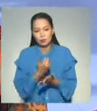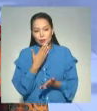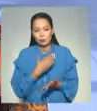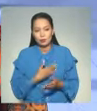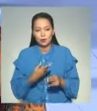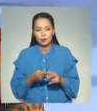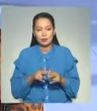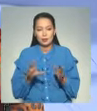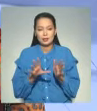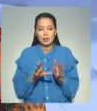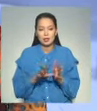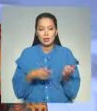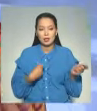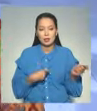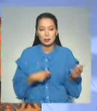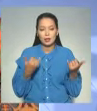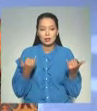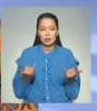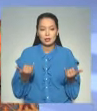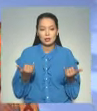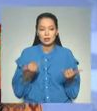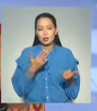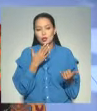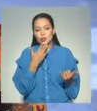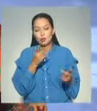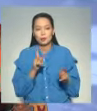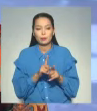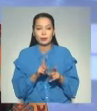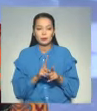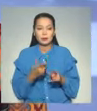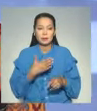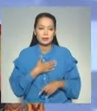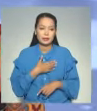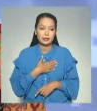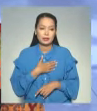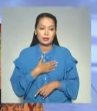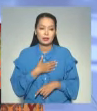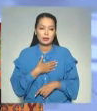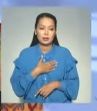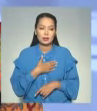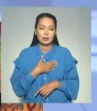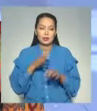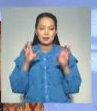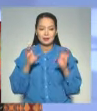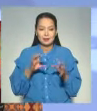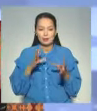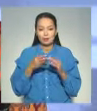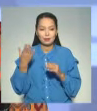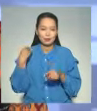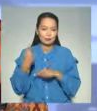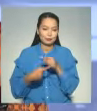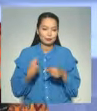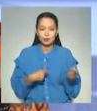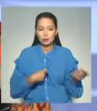осы электродомбыраны қазіргі ұлттық нақыштағы біздің дәстүр бойынша келе жатқан